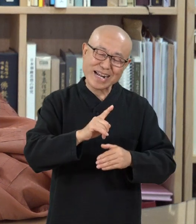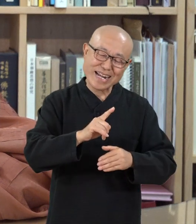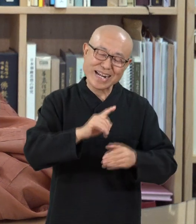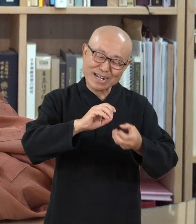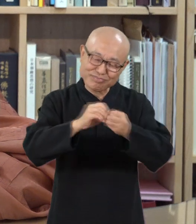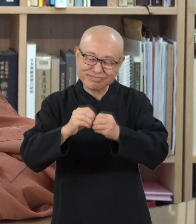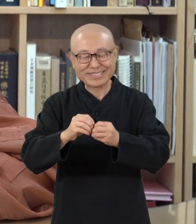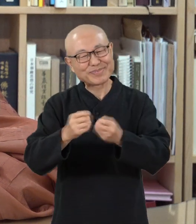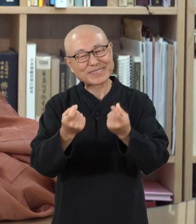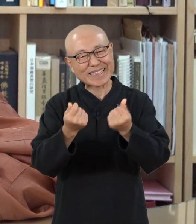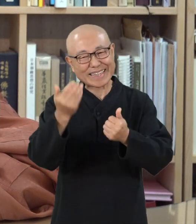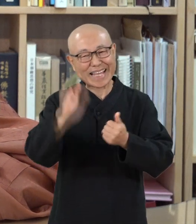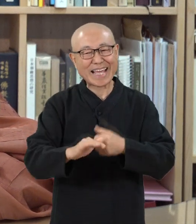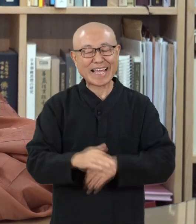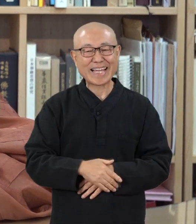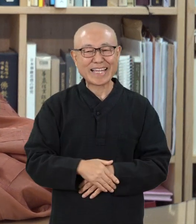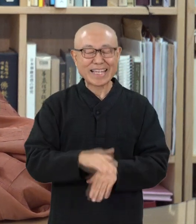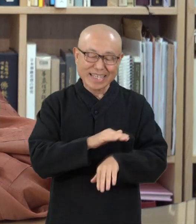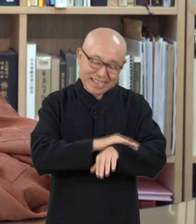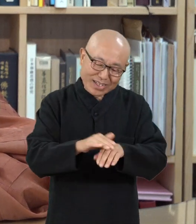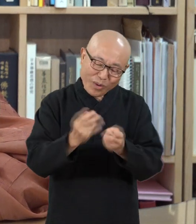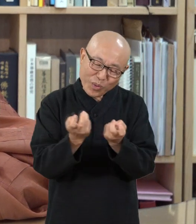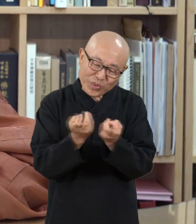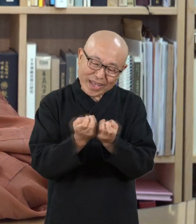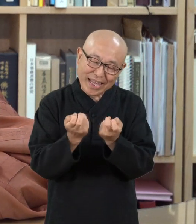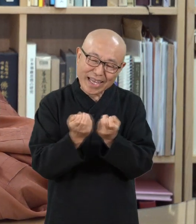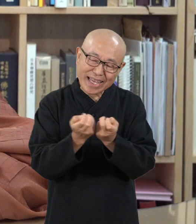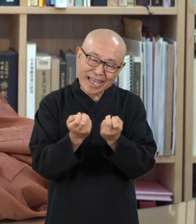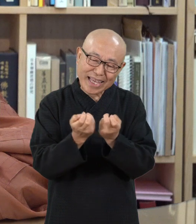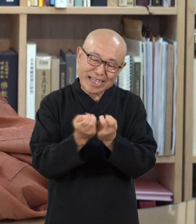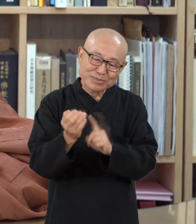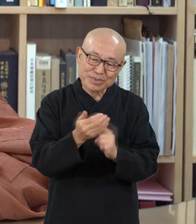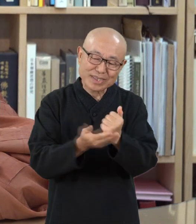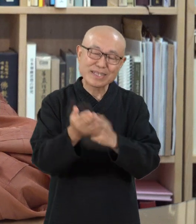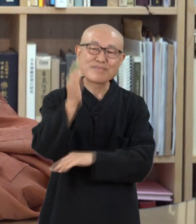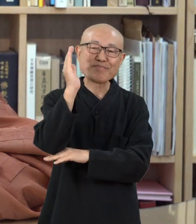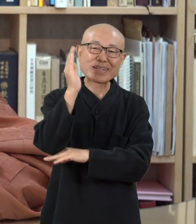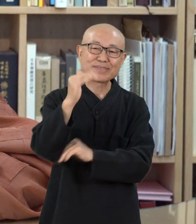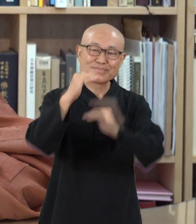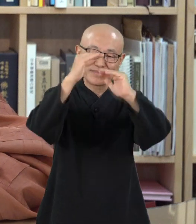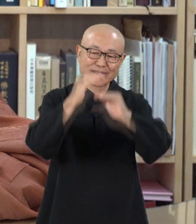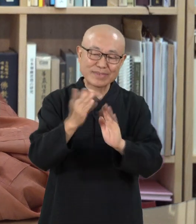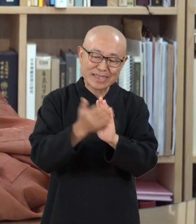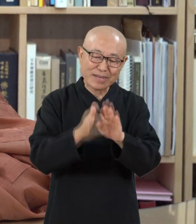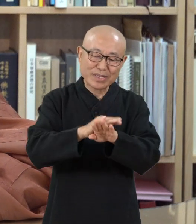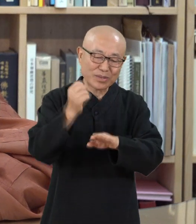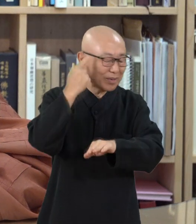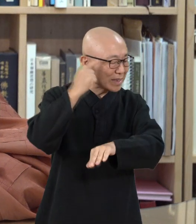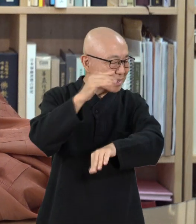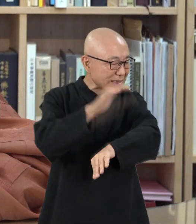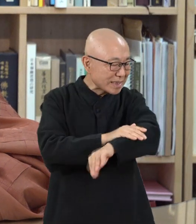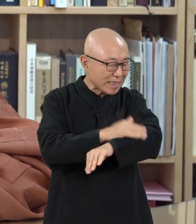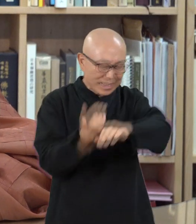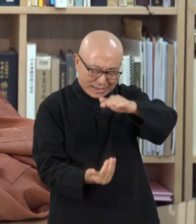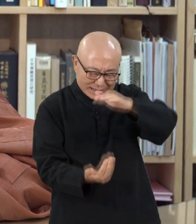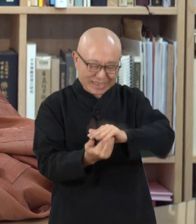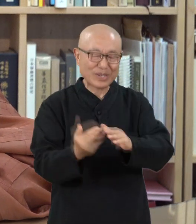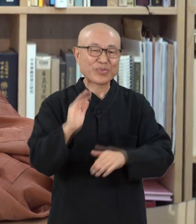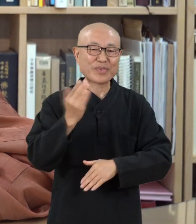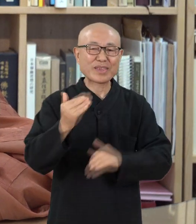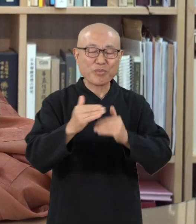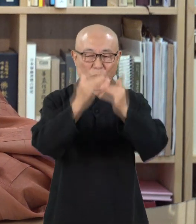그것이 잘 어떻게 해야 부처님이 말씀하신 자비와 지혜가 구현되어서